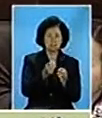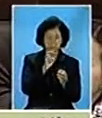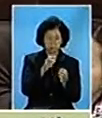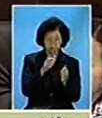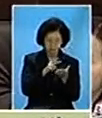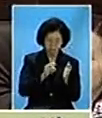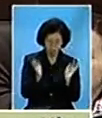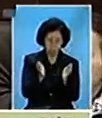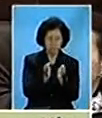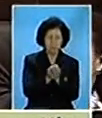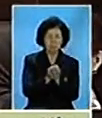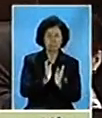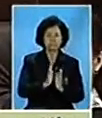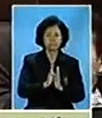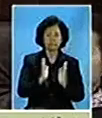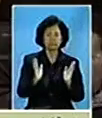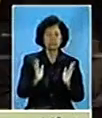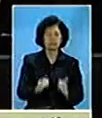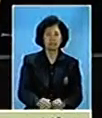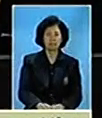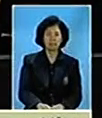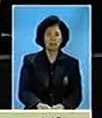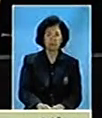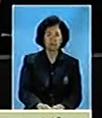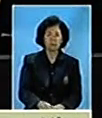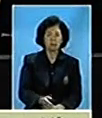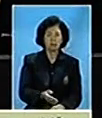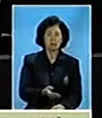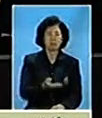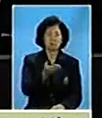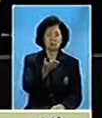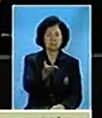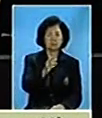ณครับ ครับท่านกฤษครับเชิญนะ